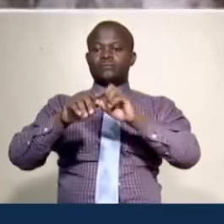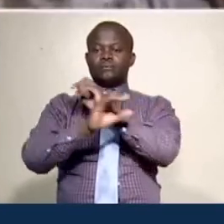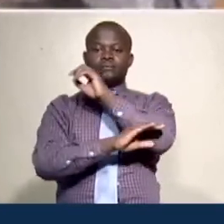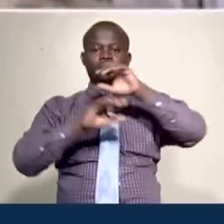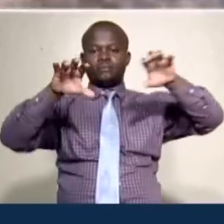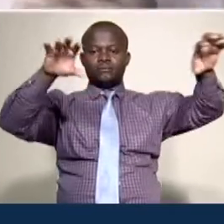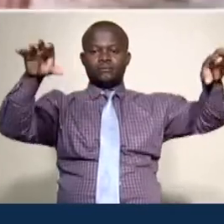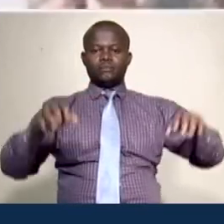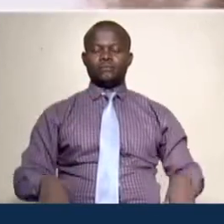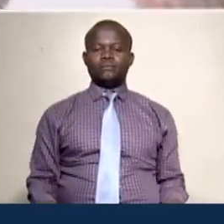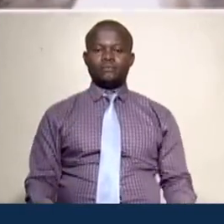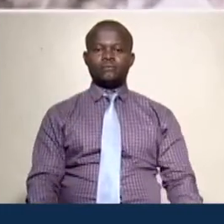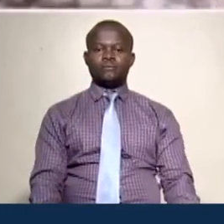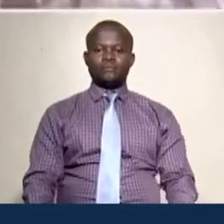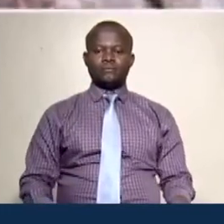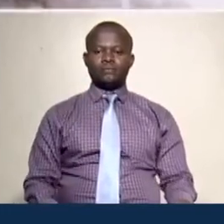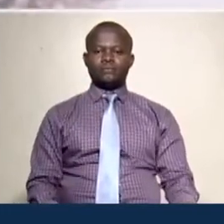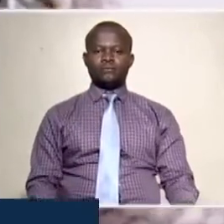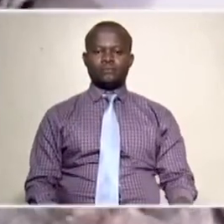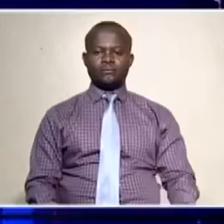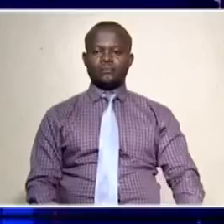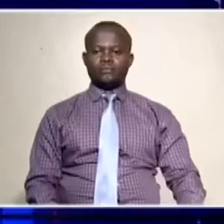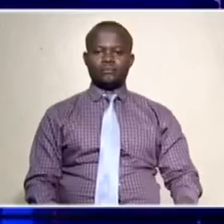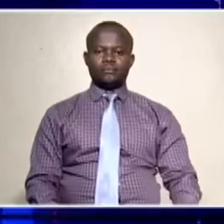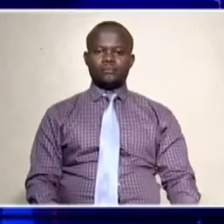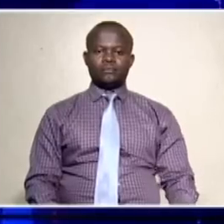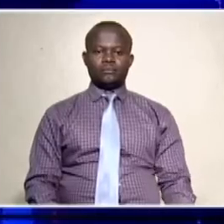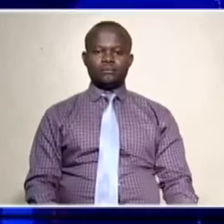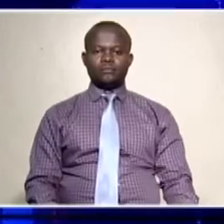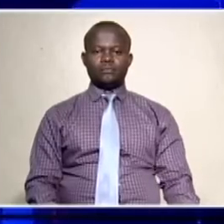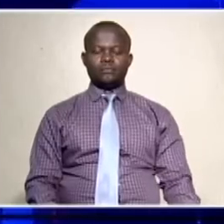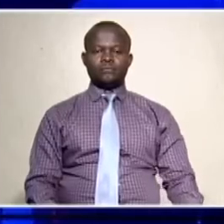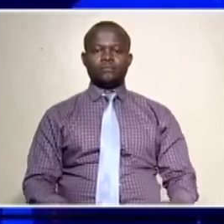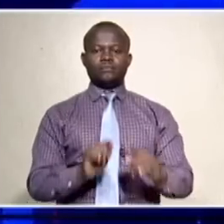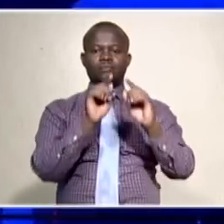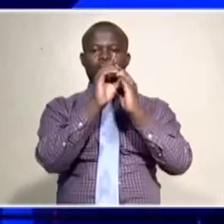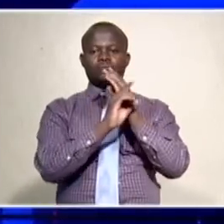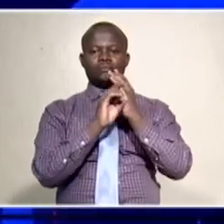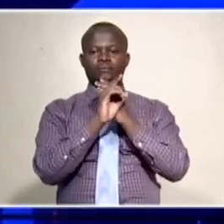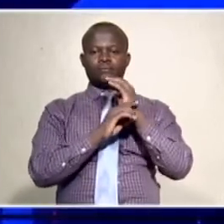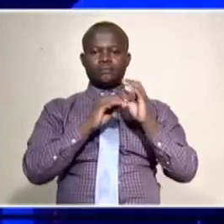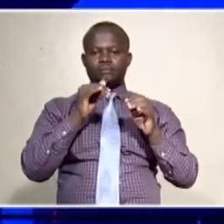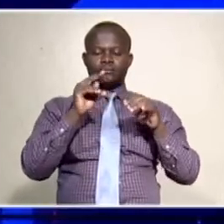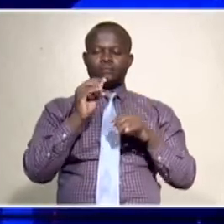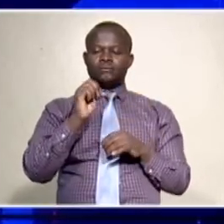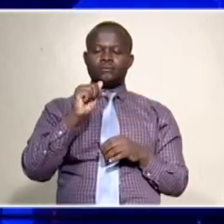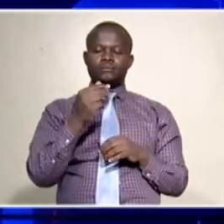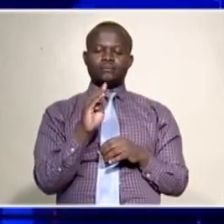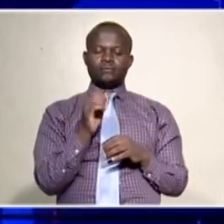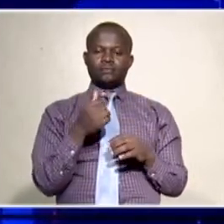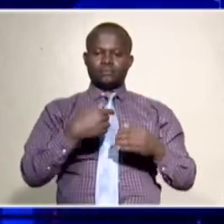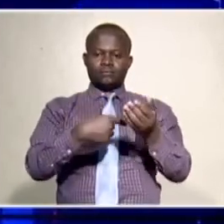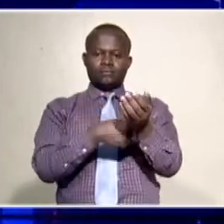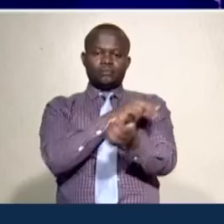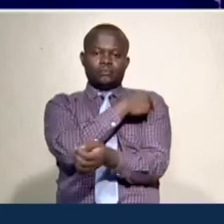gihugu. Fiston Felix Abineza, Kigali. Reka twerekeza no mu karere ka Nyamagabe aho abivuriza ku bitaro